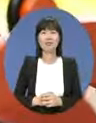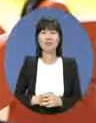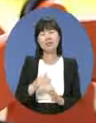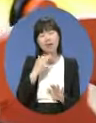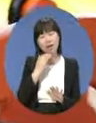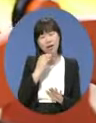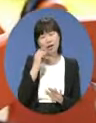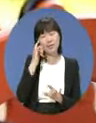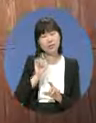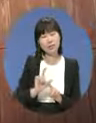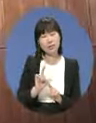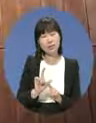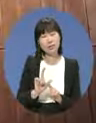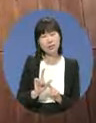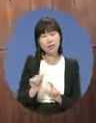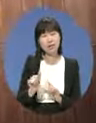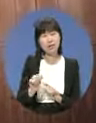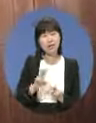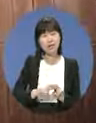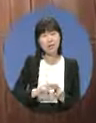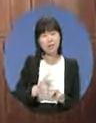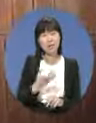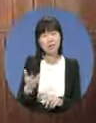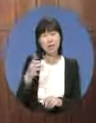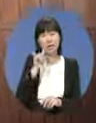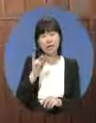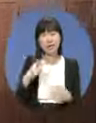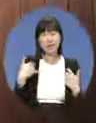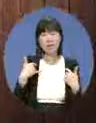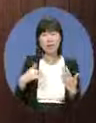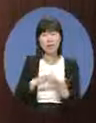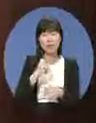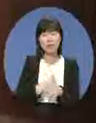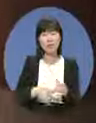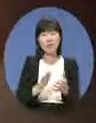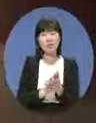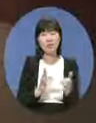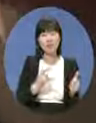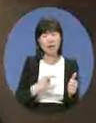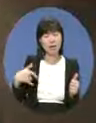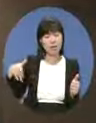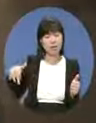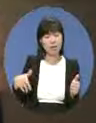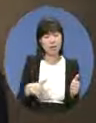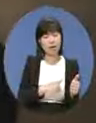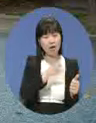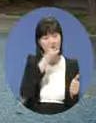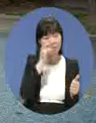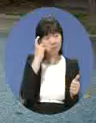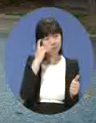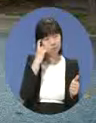잠시 고민하는가 싶더니 자리를 옮기는 미르. 즐겁게 놀고 있는 친구들에게 가는 걸까요?